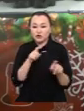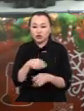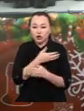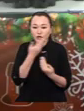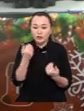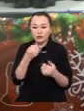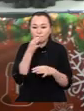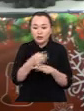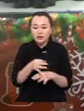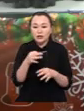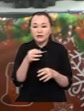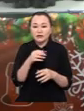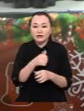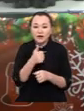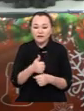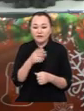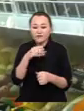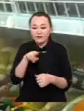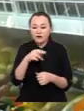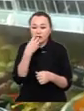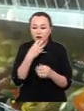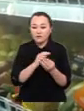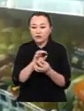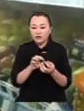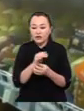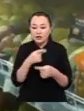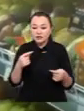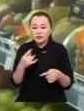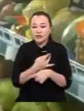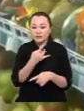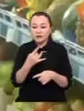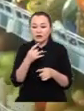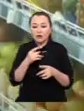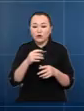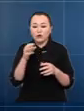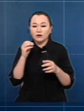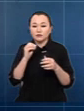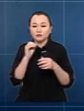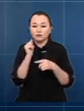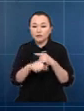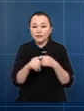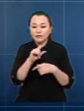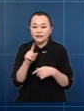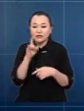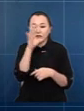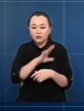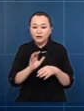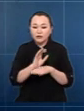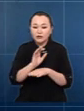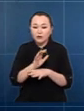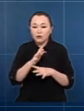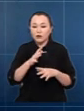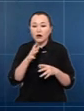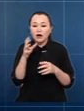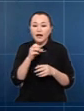Аналитики отмечают, по основным видам овощей импорт в Казахстан в несколько раз превосходит экспорт из республики. Так, с начала прошлого года